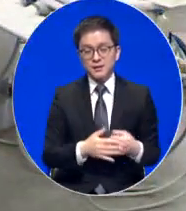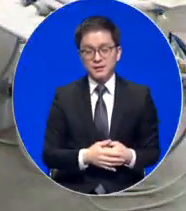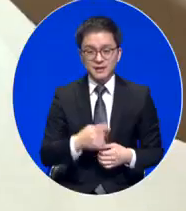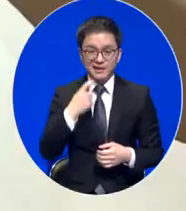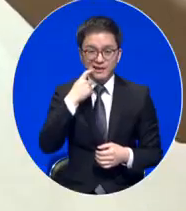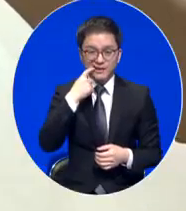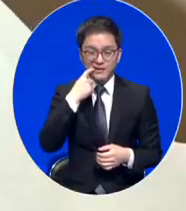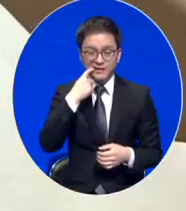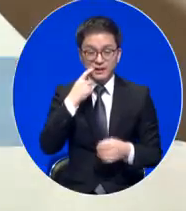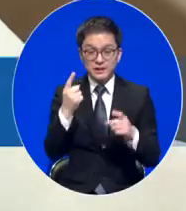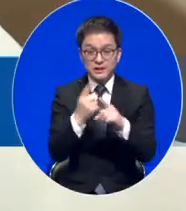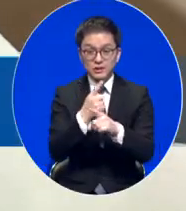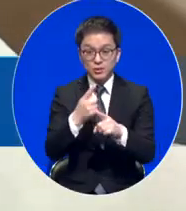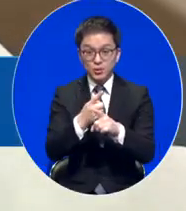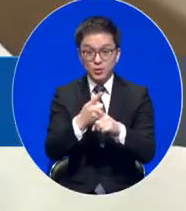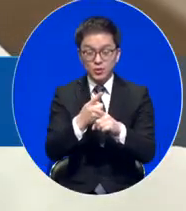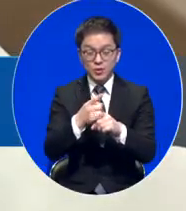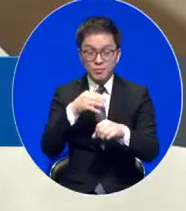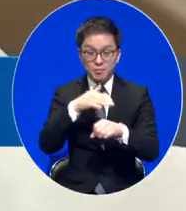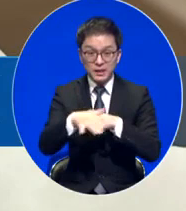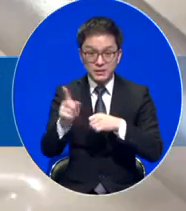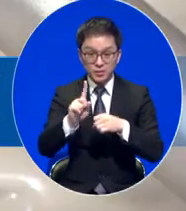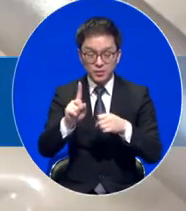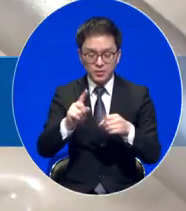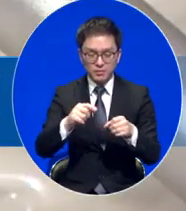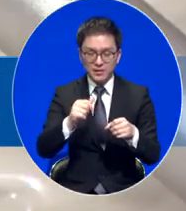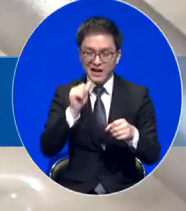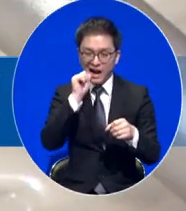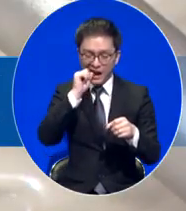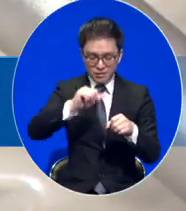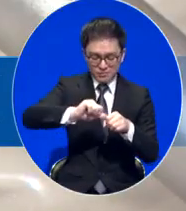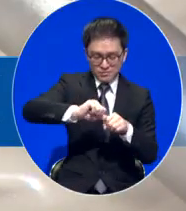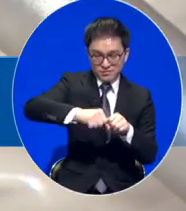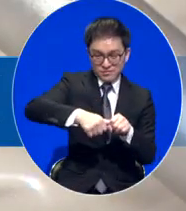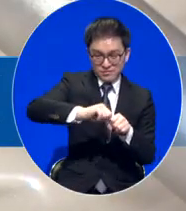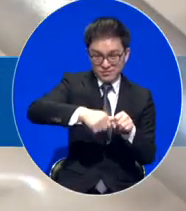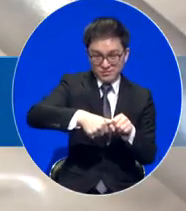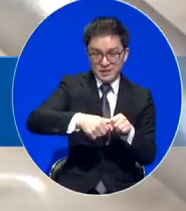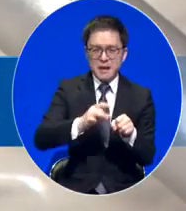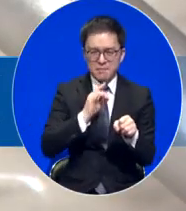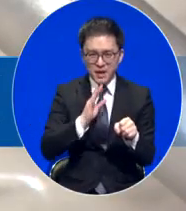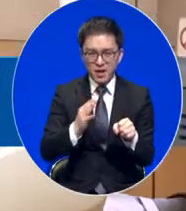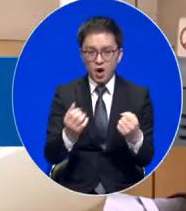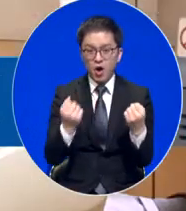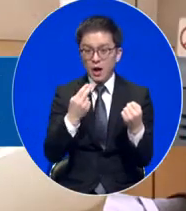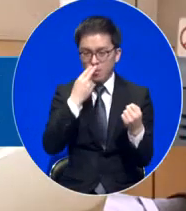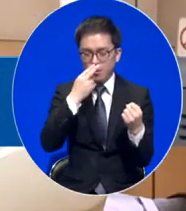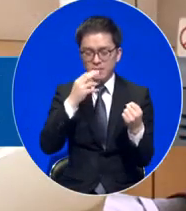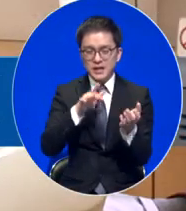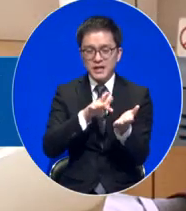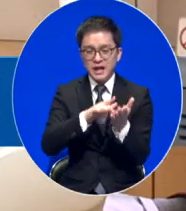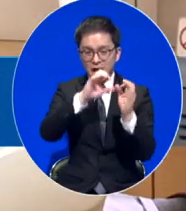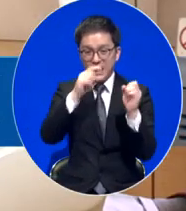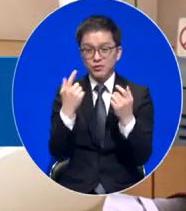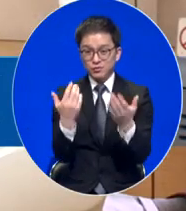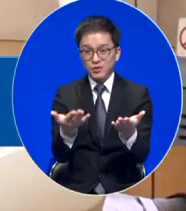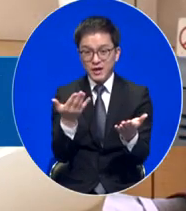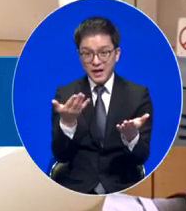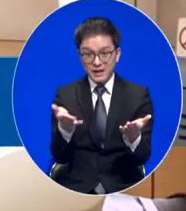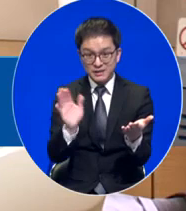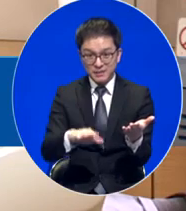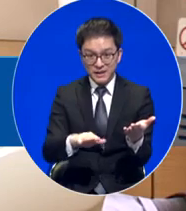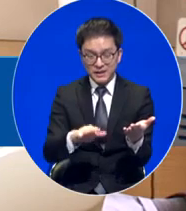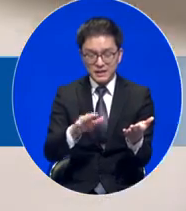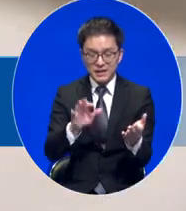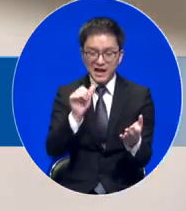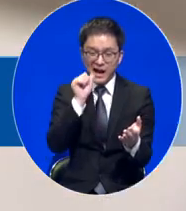충치를 치료할 때 현재는 아말감 충전 시술만 건강보험 적용 대상입니다. 하지만 아말감에서